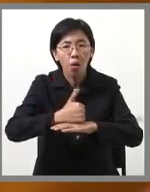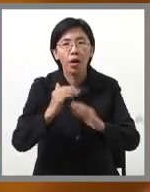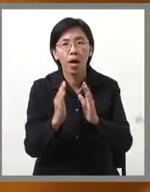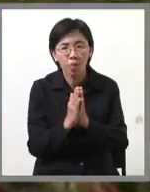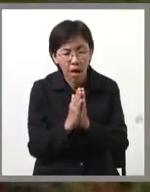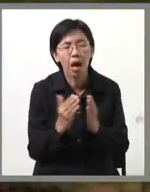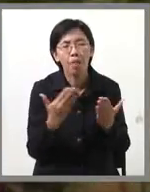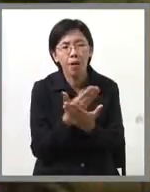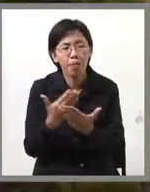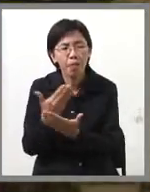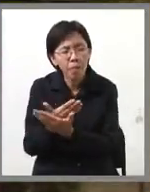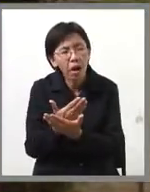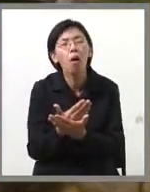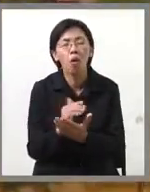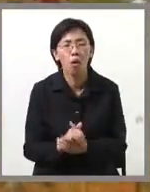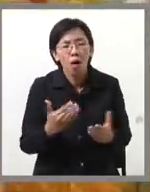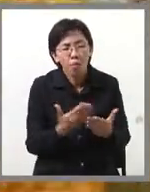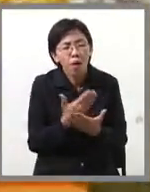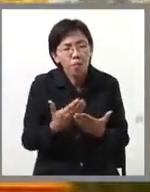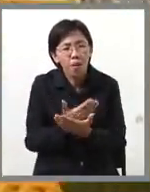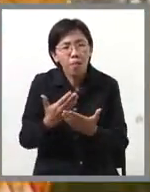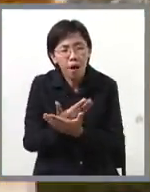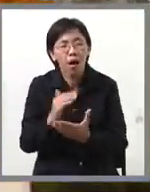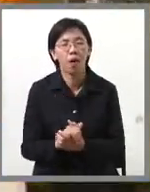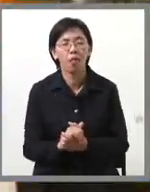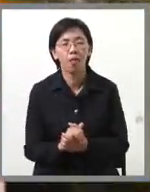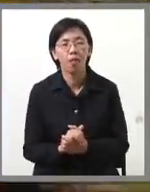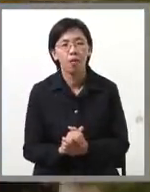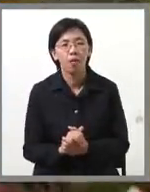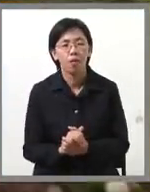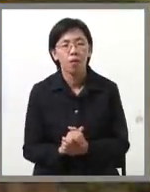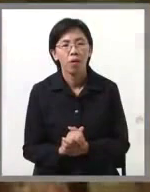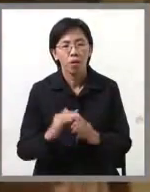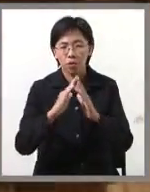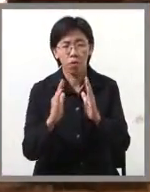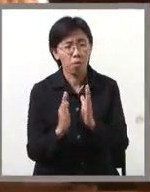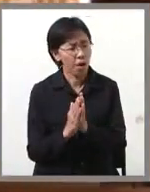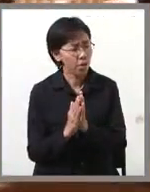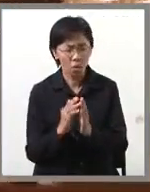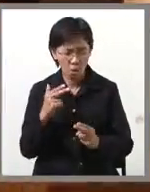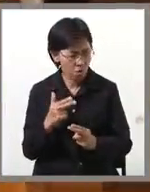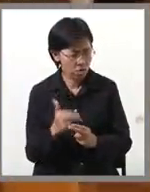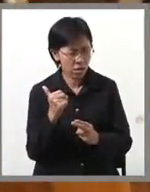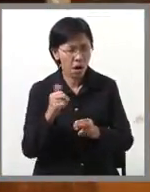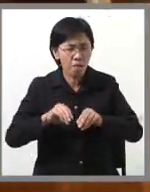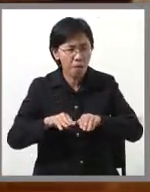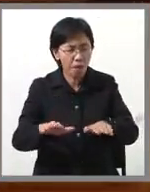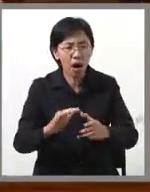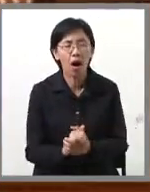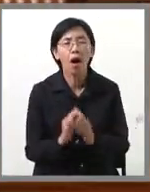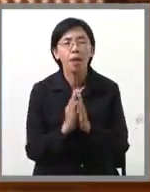ามลำดับมาเรื่อยๆก็มาทำไมที่ยุคที่รุ่งเรืองที่สุดของวัดมะนาวก็มาหลวง